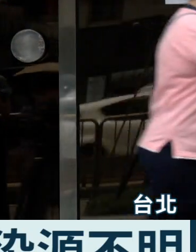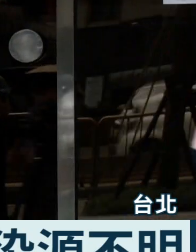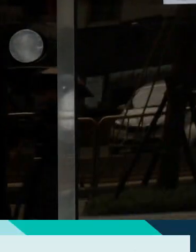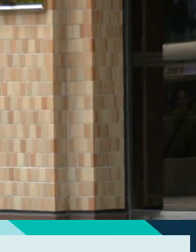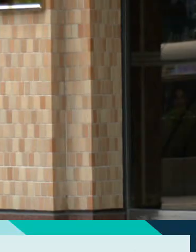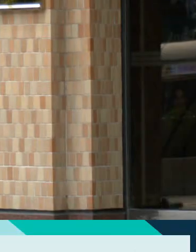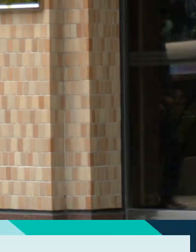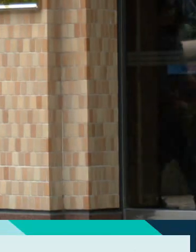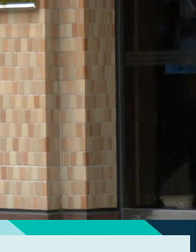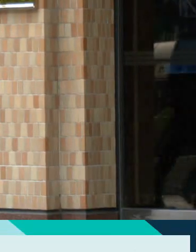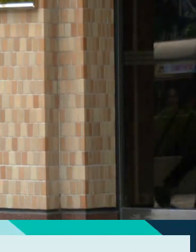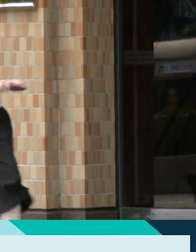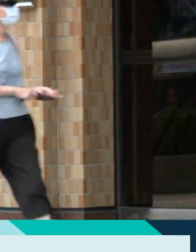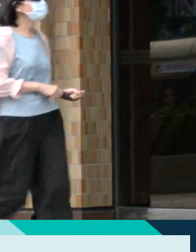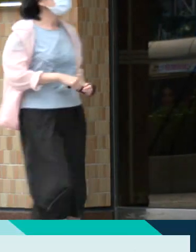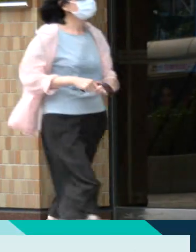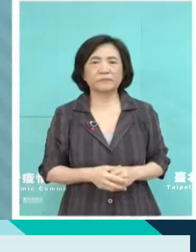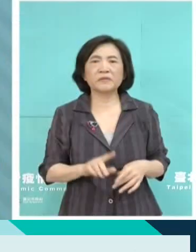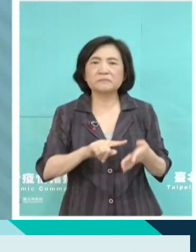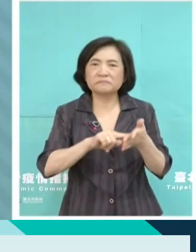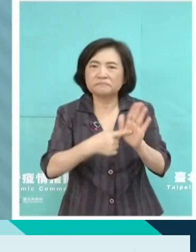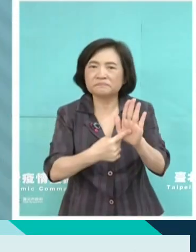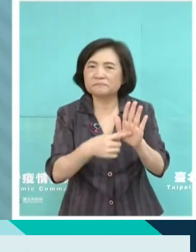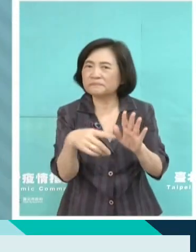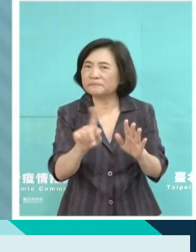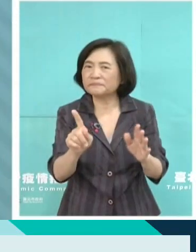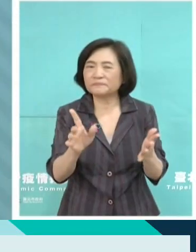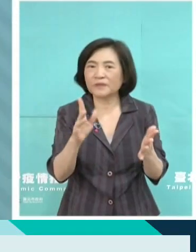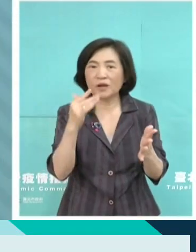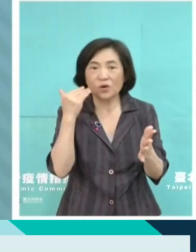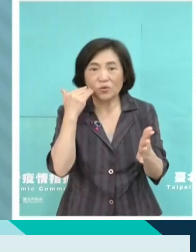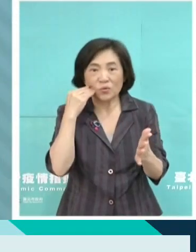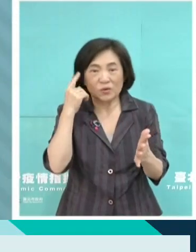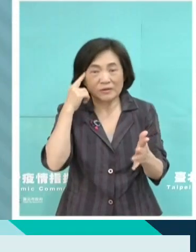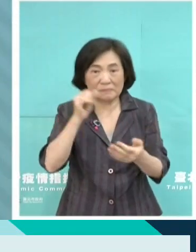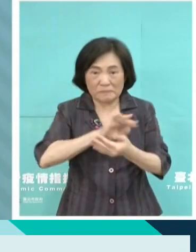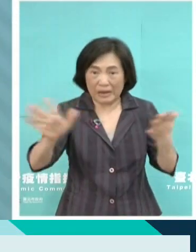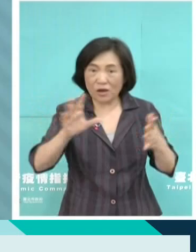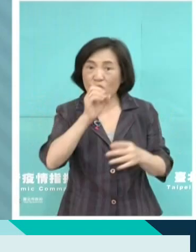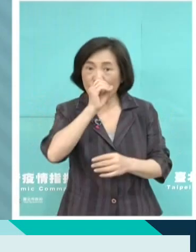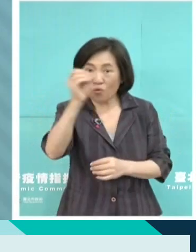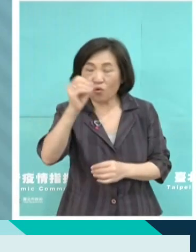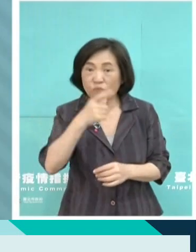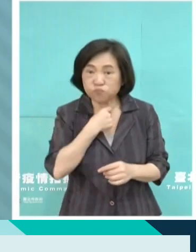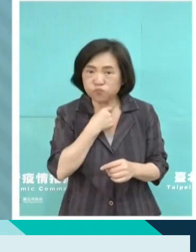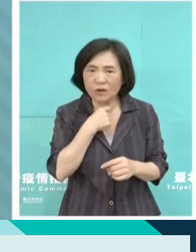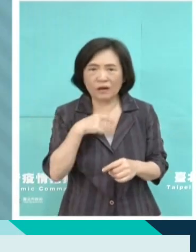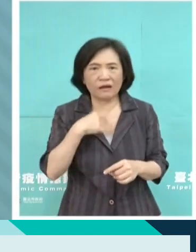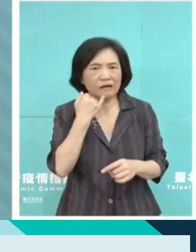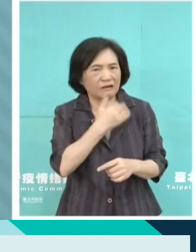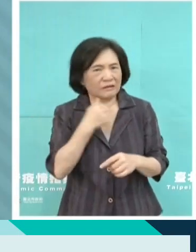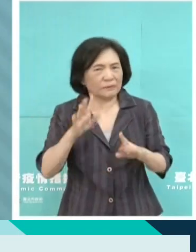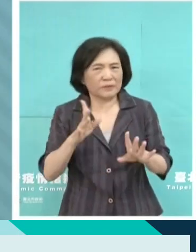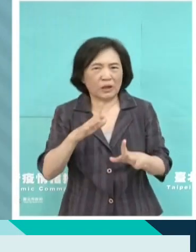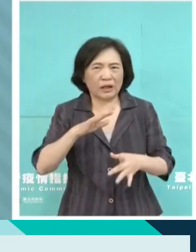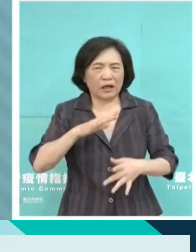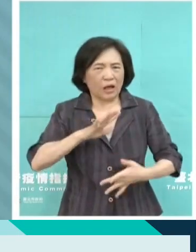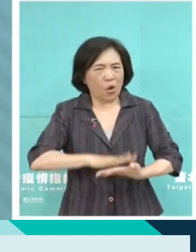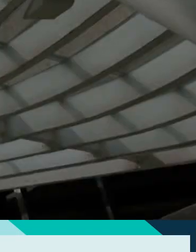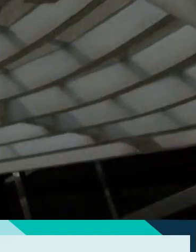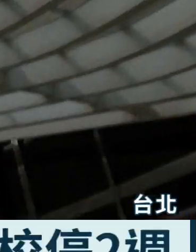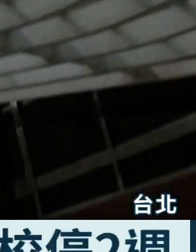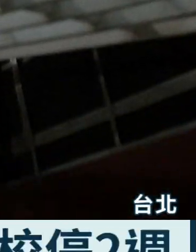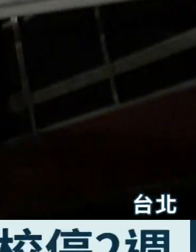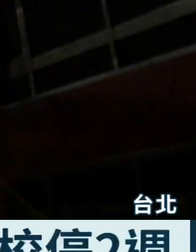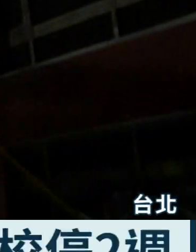明感染源的占比就越来越高，如果要完全清零哦。那个代价越来越高，因为越来越难抓